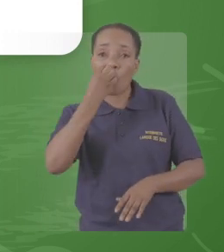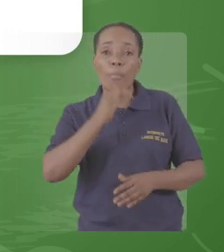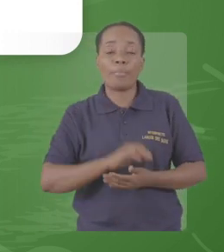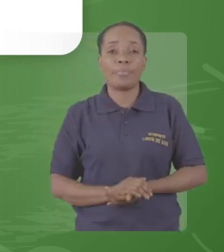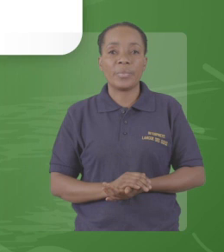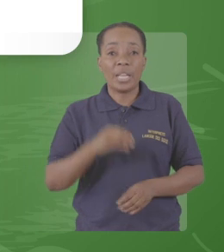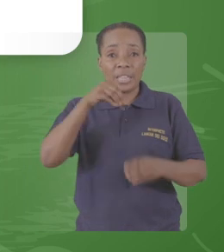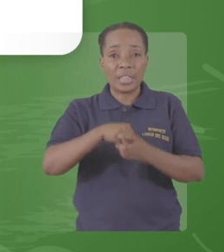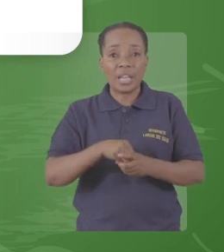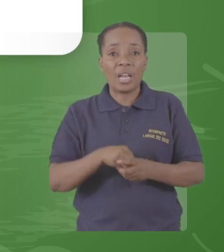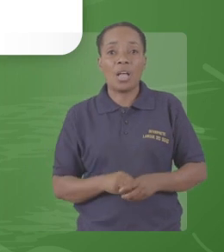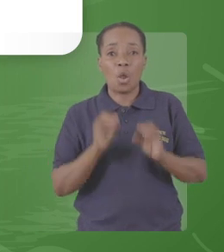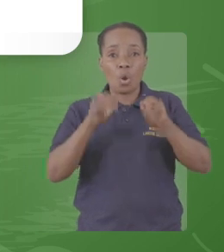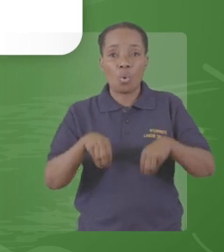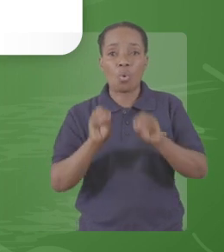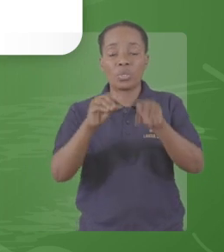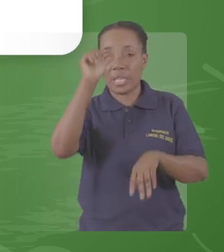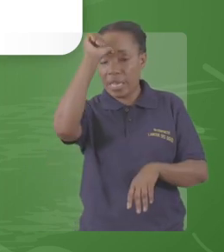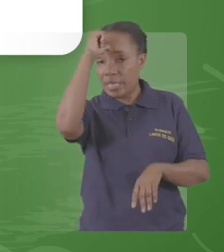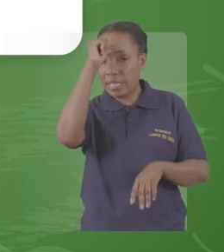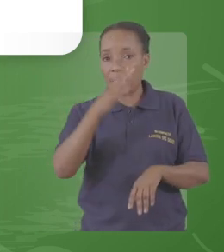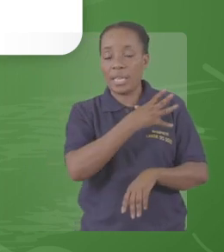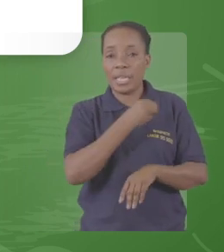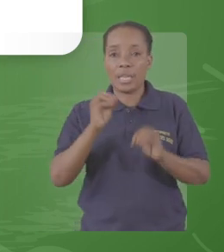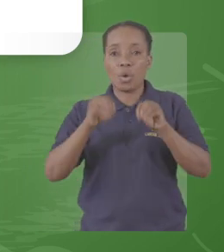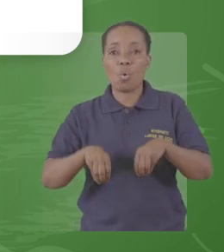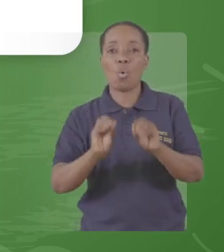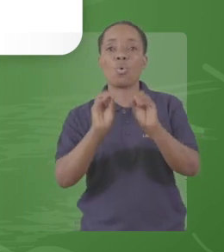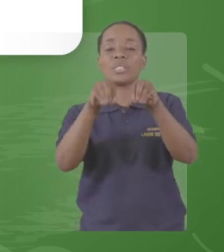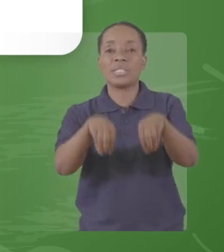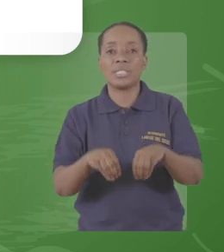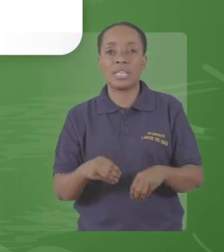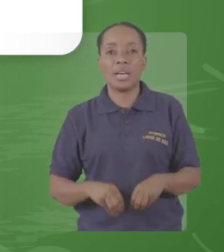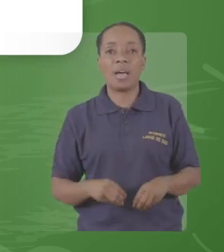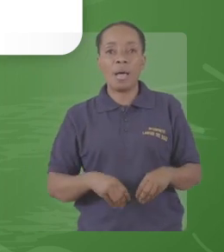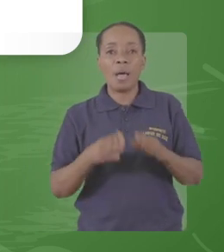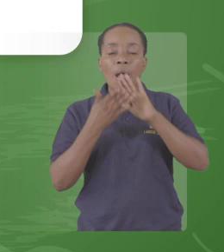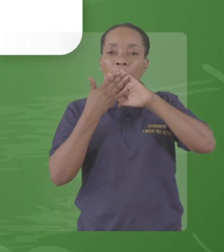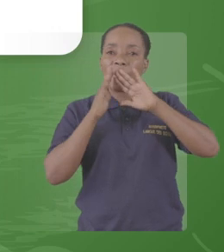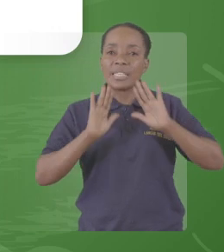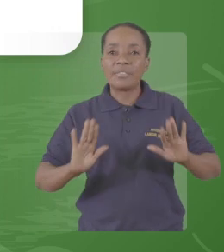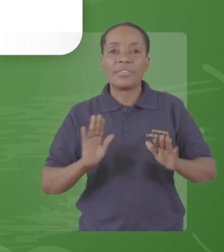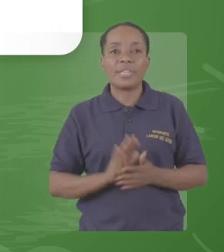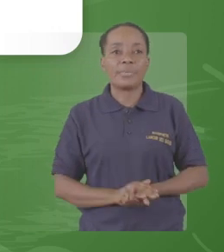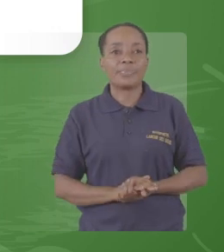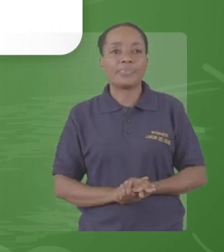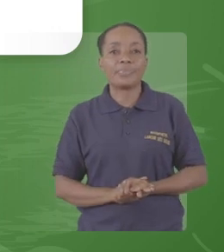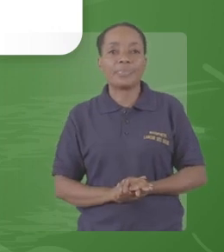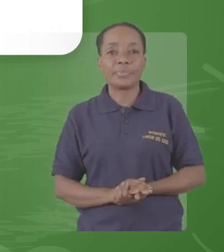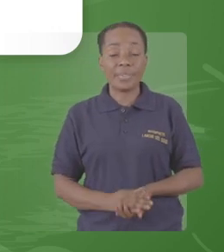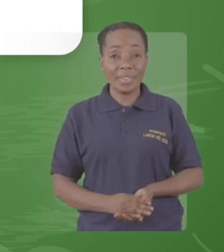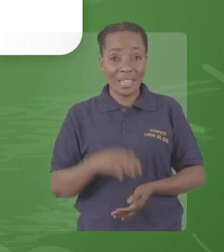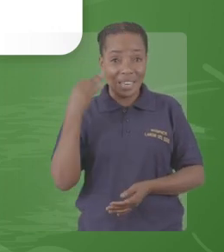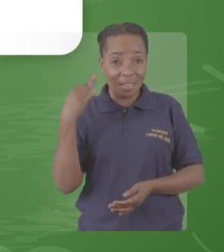dans l'océan Indien et l'océan Pacifique. Elle est comptée